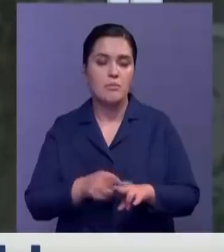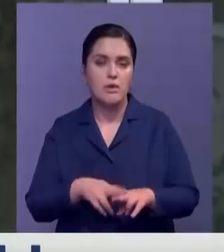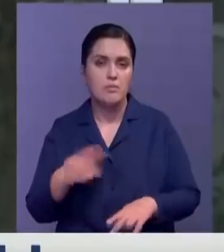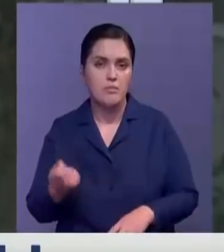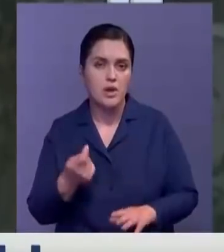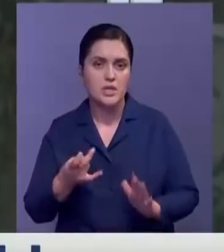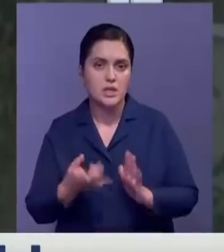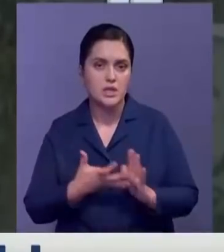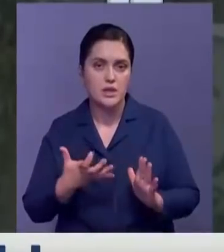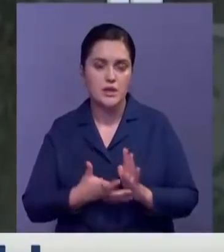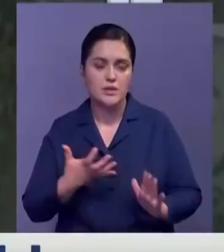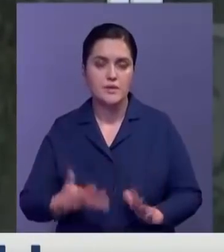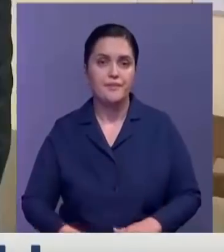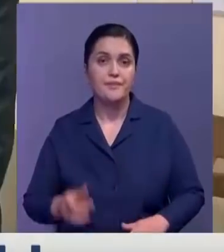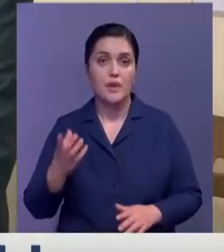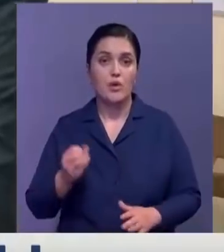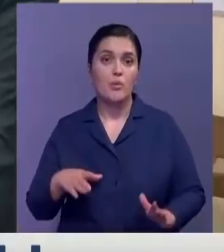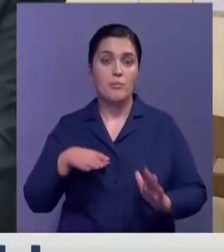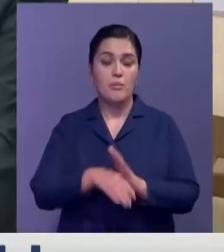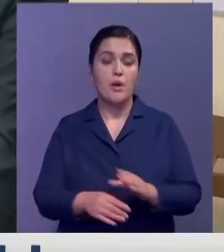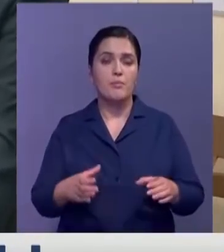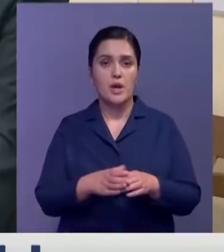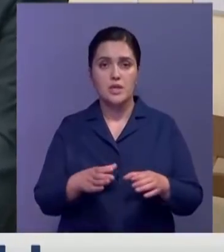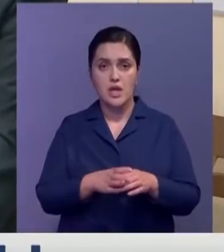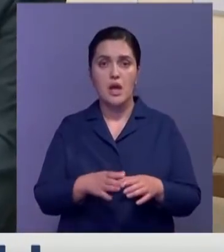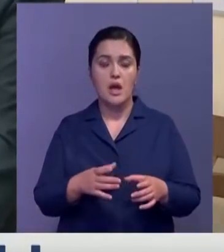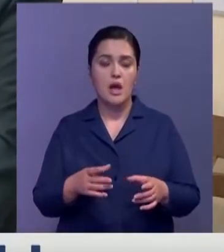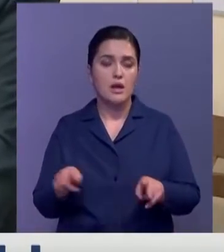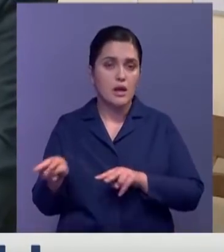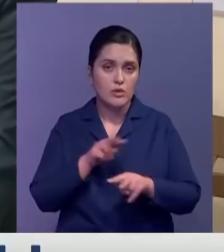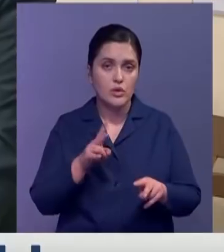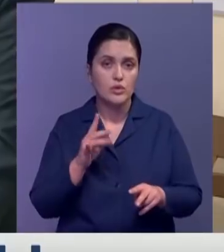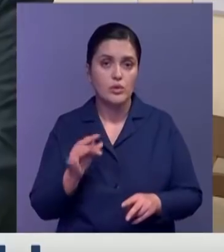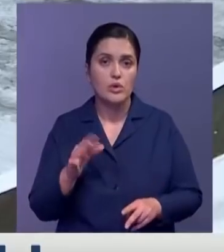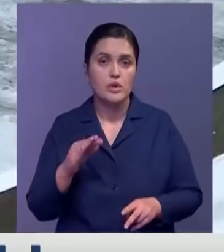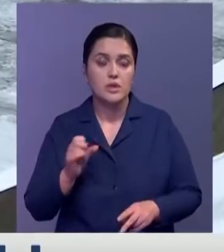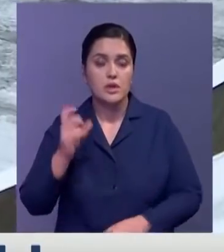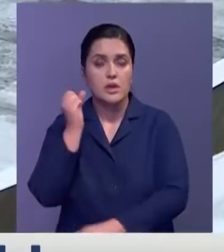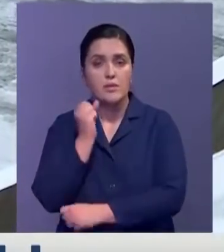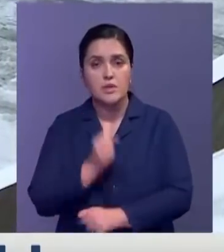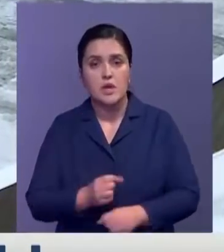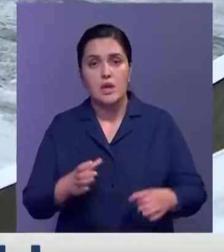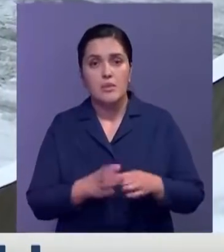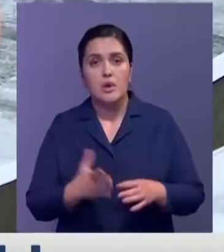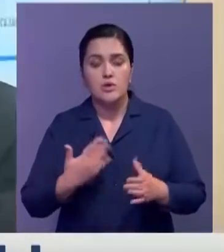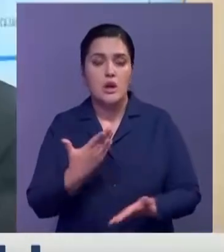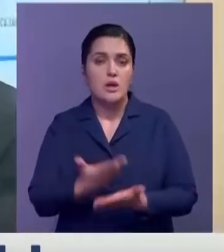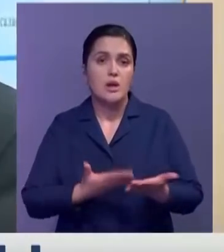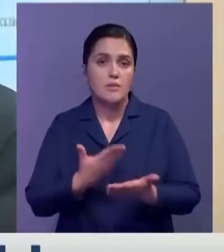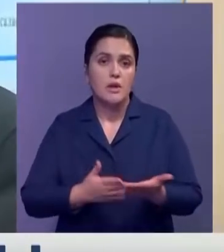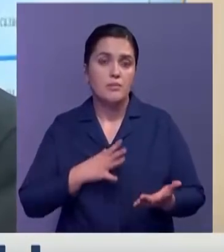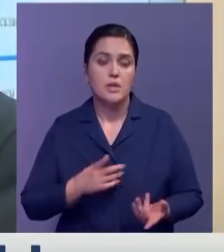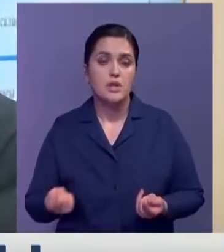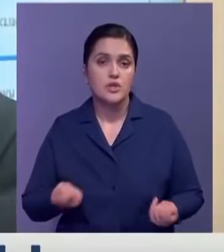уже недостаточно. К делу подключился партийный контроль Нур-Отана. Рабочая бригада уже дала свои рекомендации чиновникам.